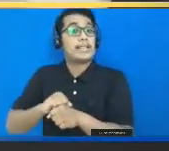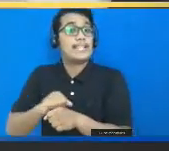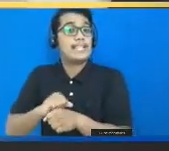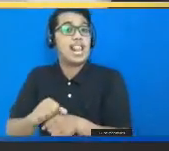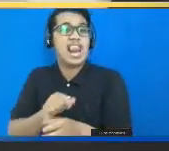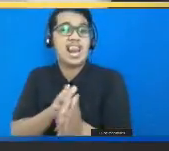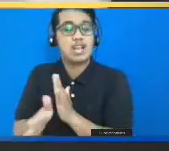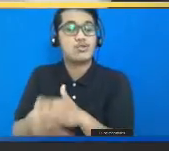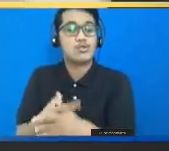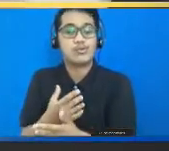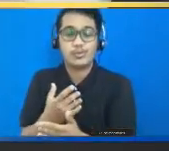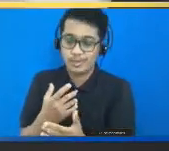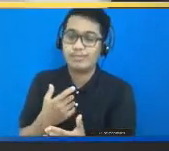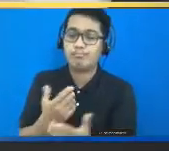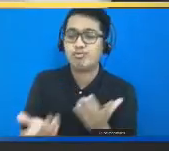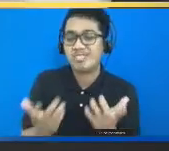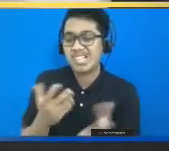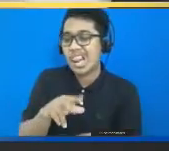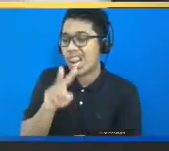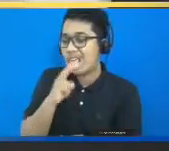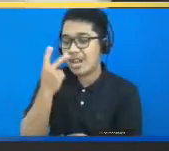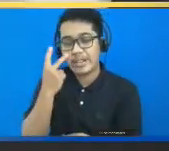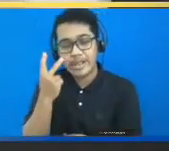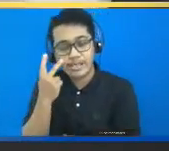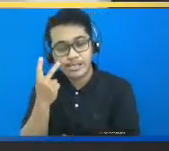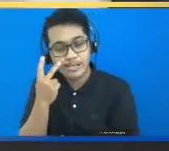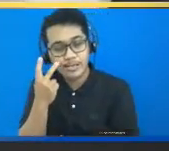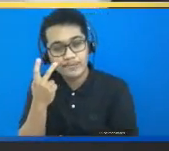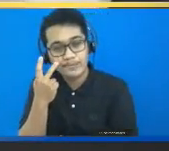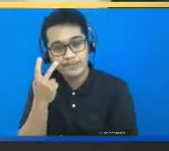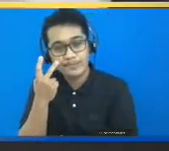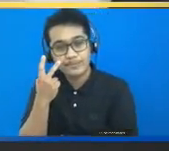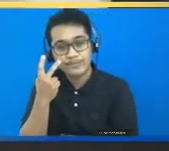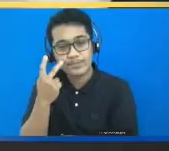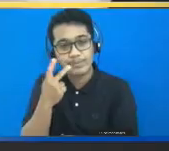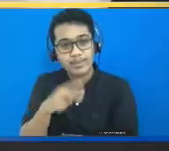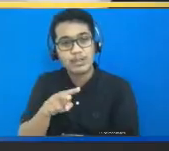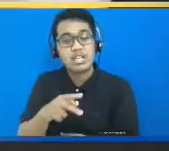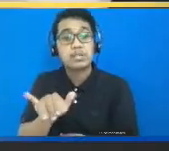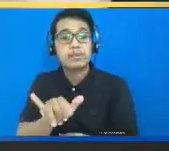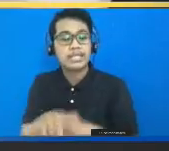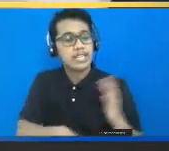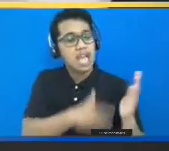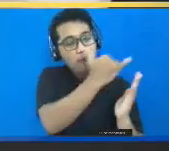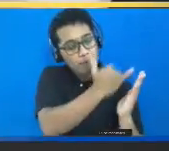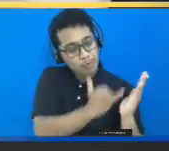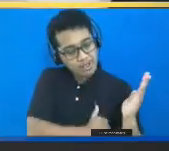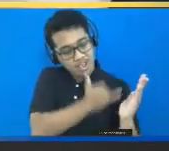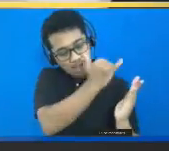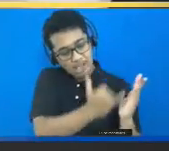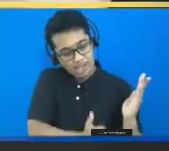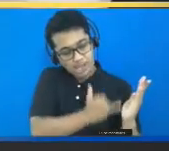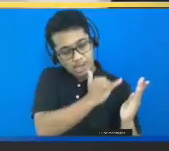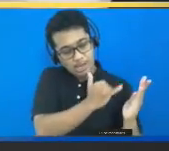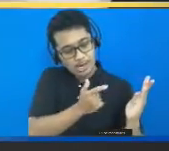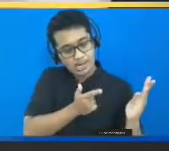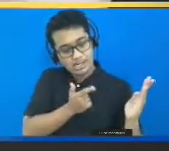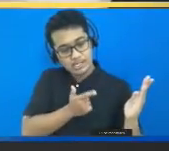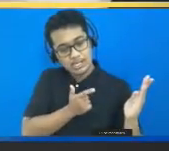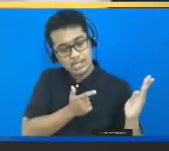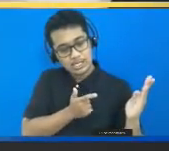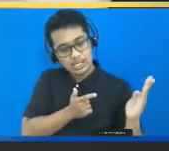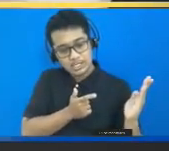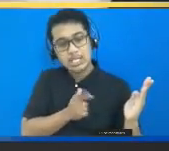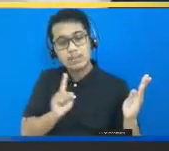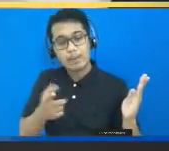melaksanakan rapat mereka sehari-hari itu mungkin harus dilihat Pagi bro ada suatu evaluasi juga gitu karena semen secara secara apa